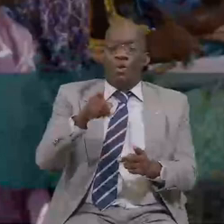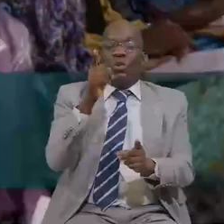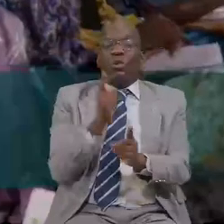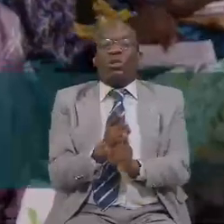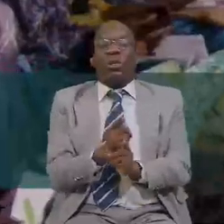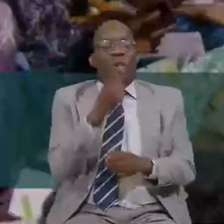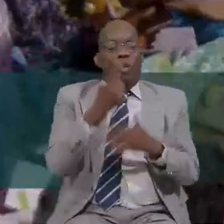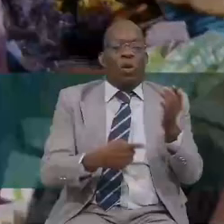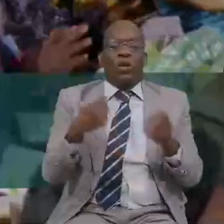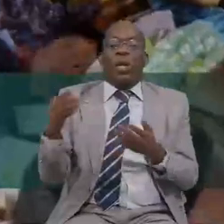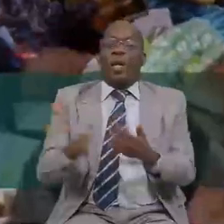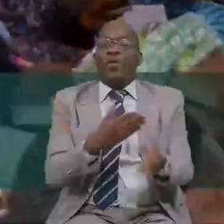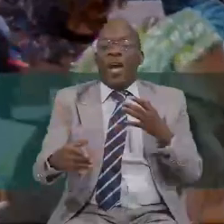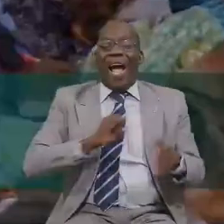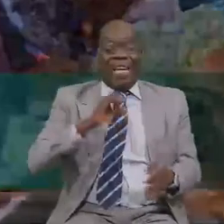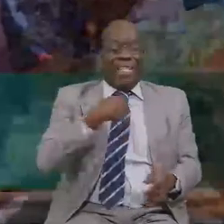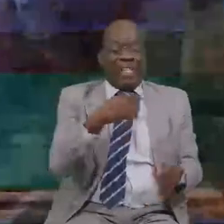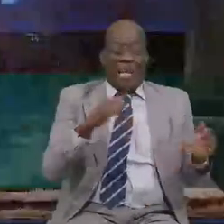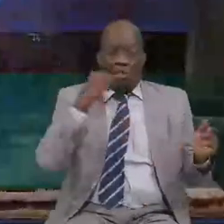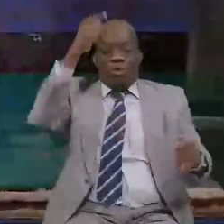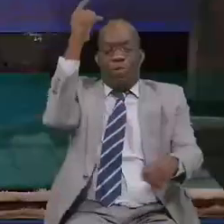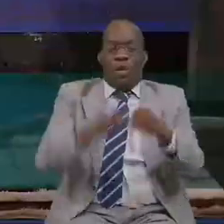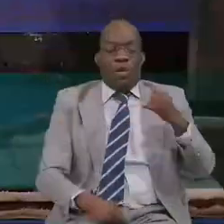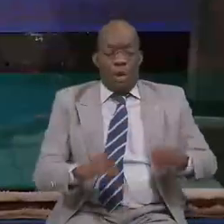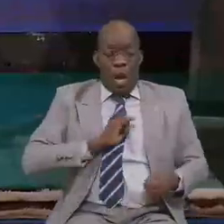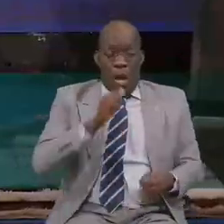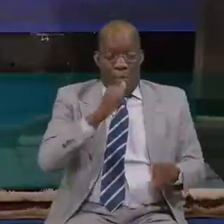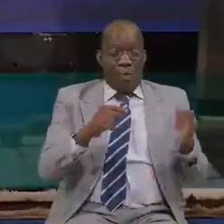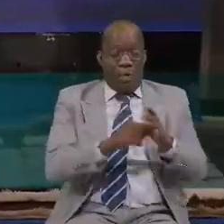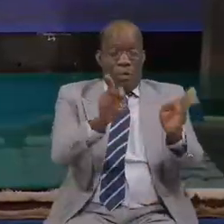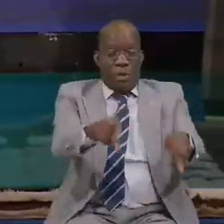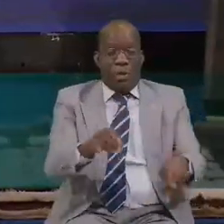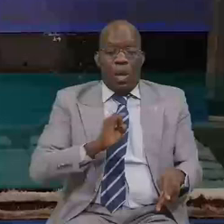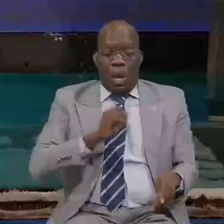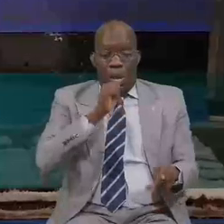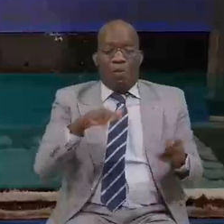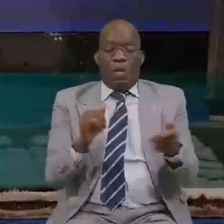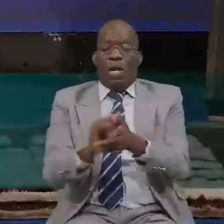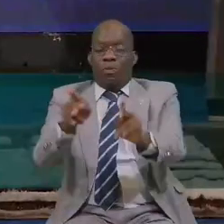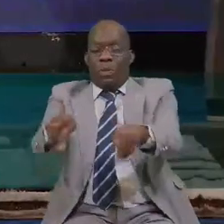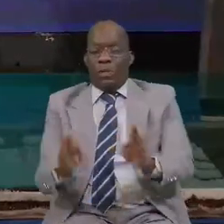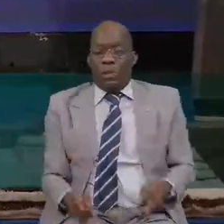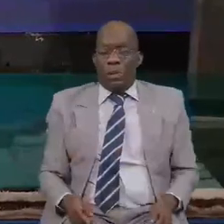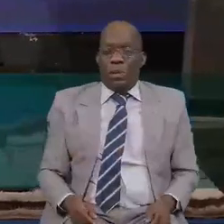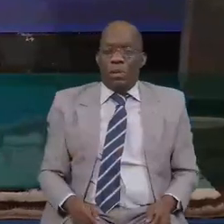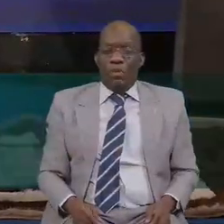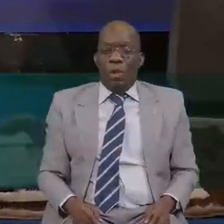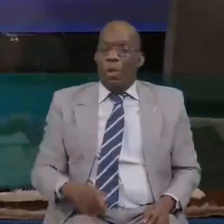tout ce que je dis, c'est fini. Je suis tel. Je suis tel et tel. Maintenant,